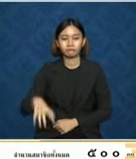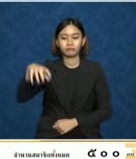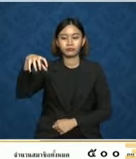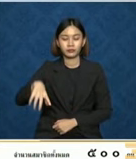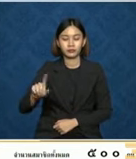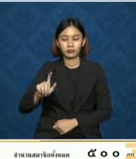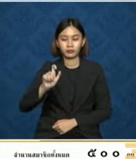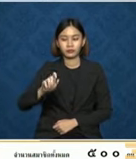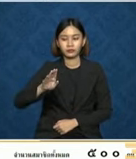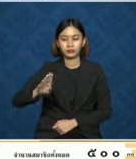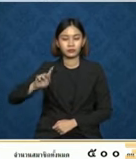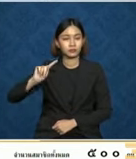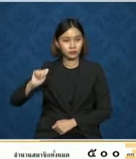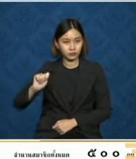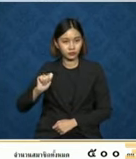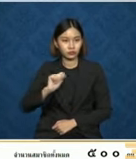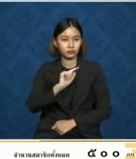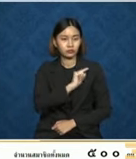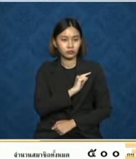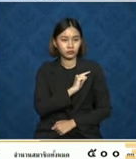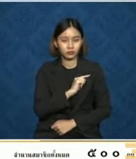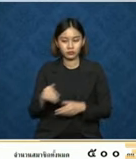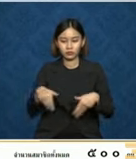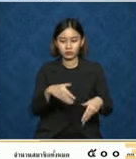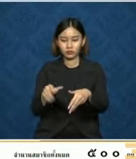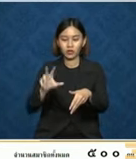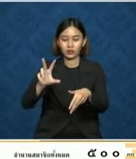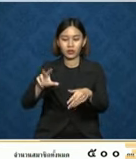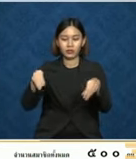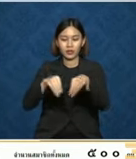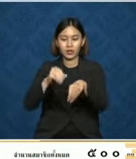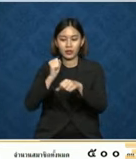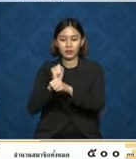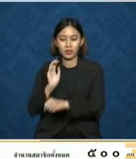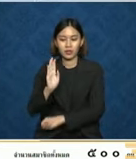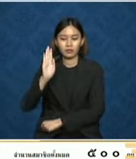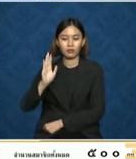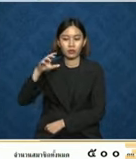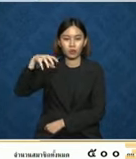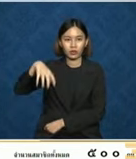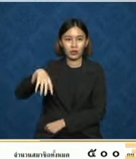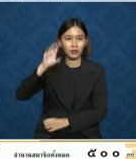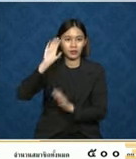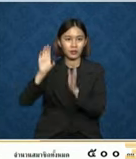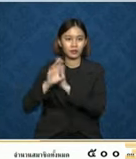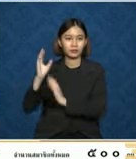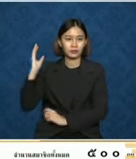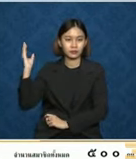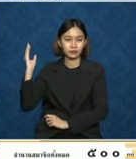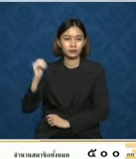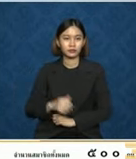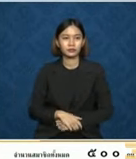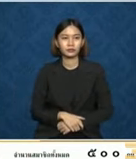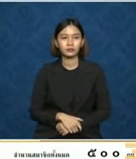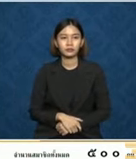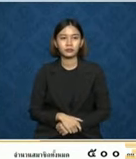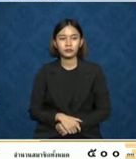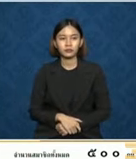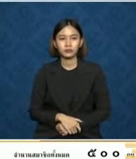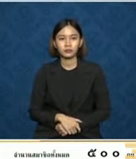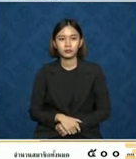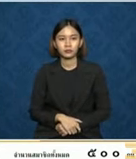บ่อขยะองค์การบริหารส่วนตำบลคลอง3ที่บริเวณบริษัทที่โชว์ในสไลด์นะครับต่อไปครับ